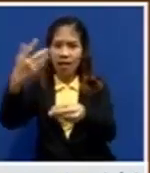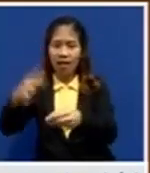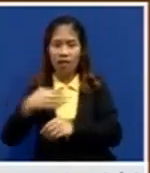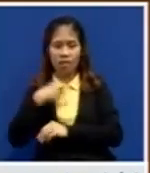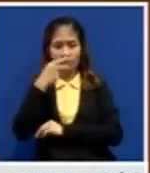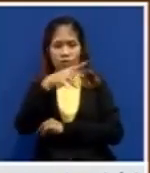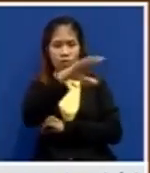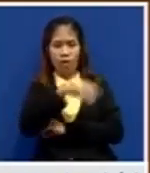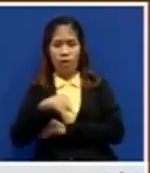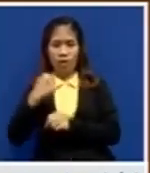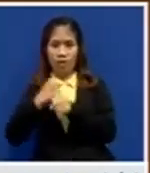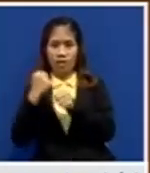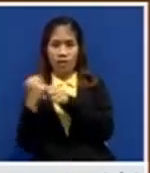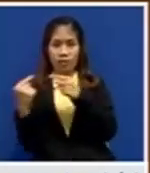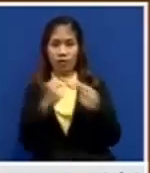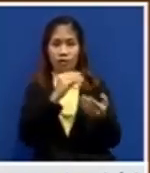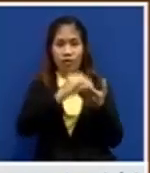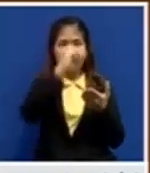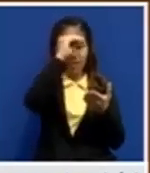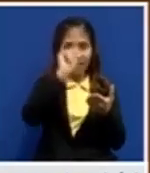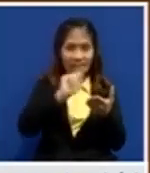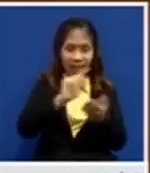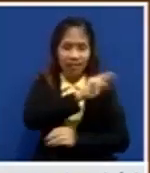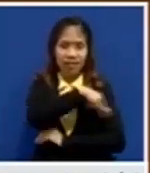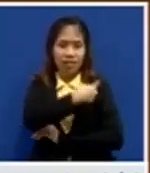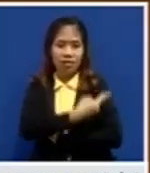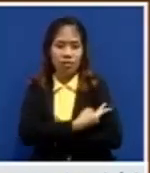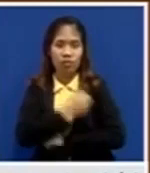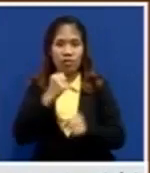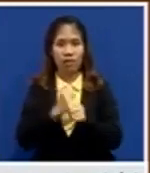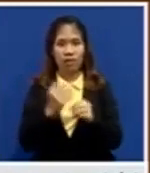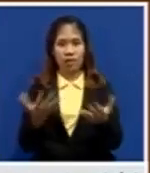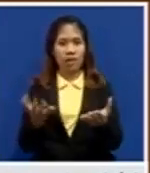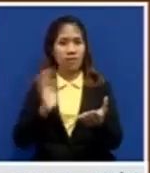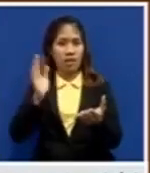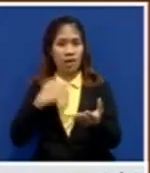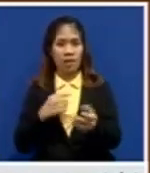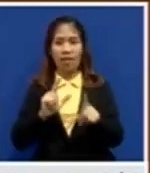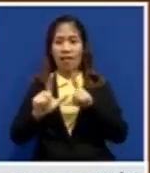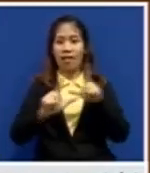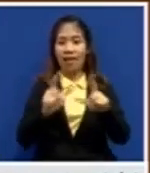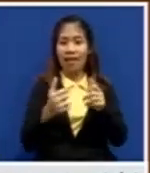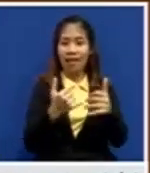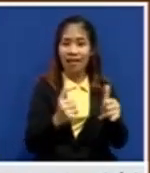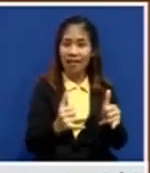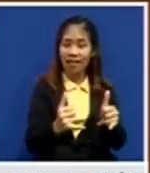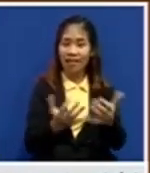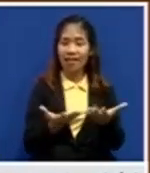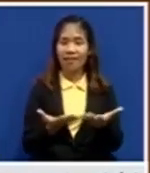การศึกษาได้ยังไงสาธารณสุขได้ยังไงไม่ได้มีไว้สำหรับเล่นลาย